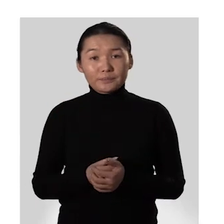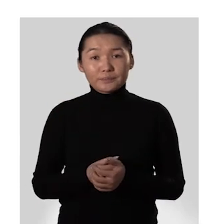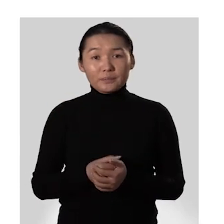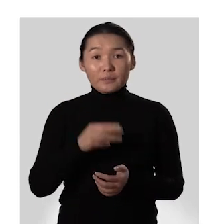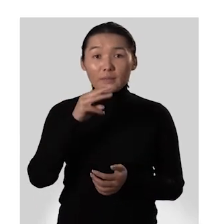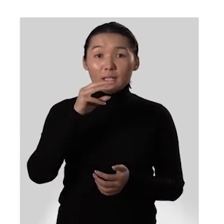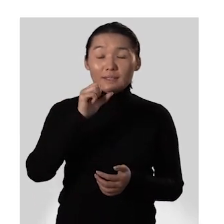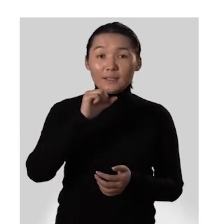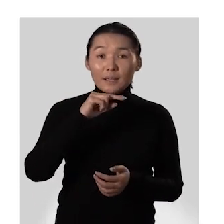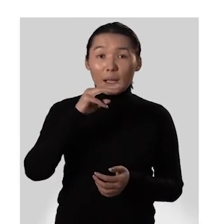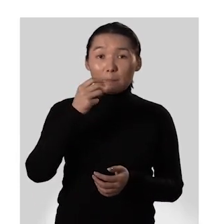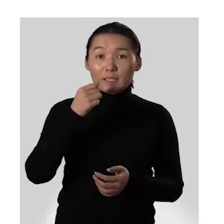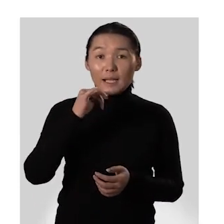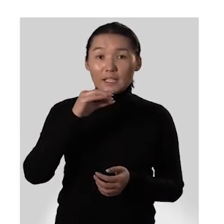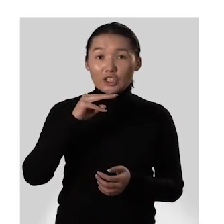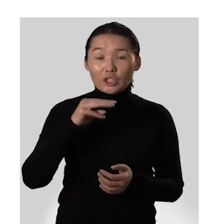Таптайт.